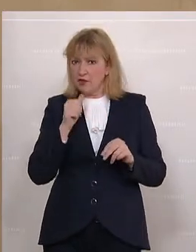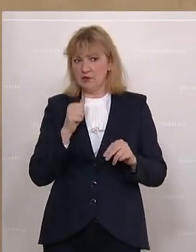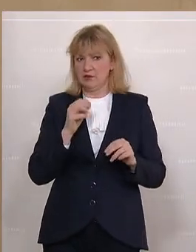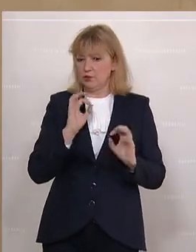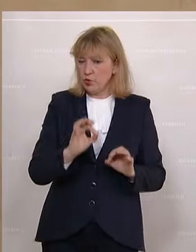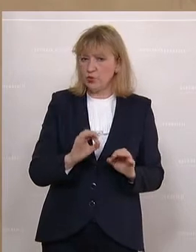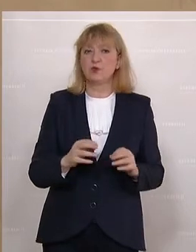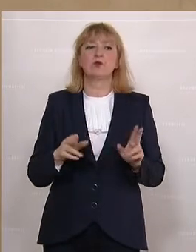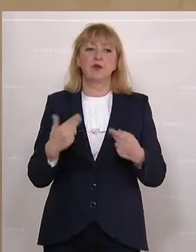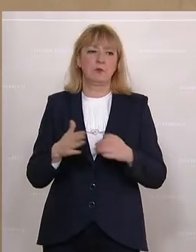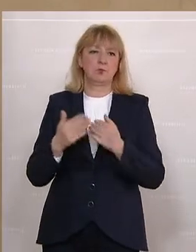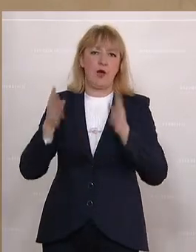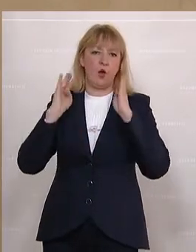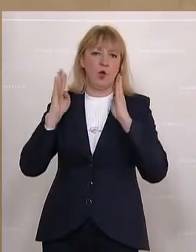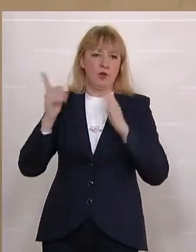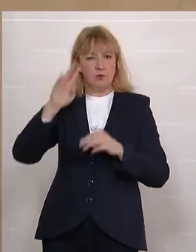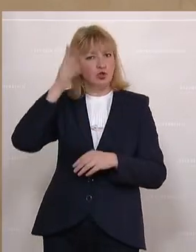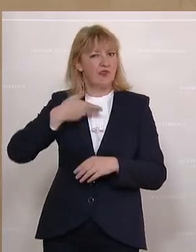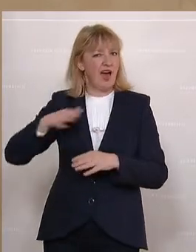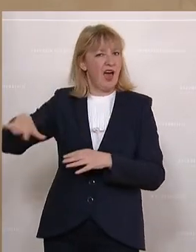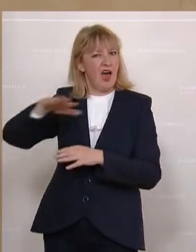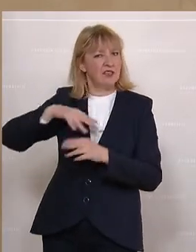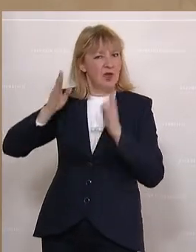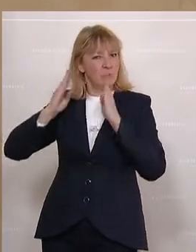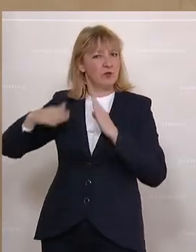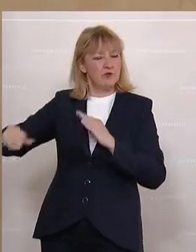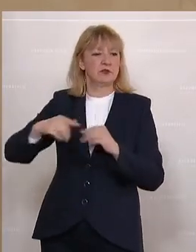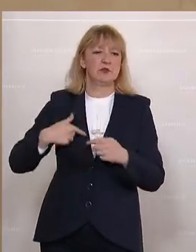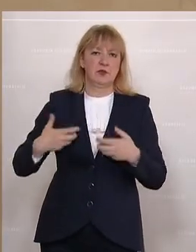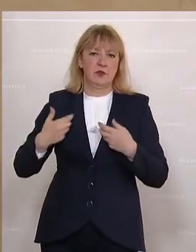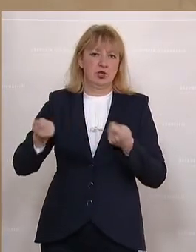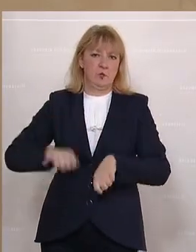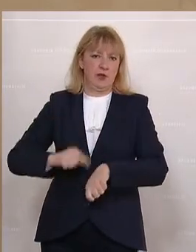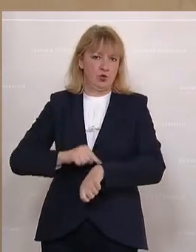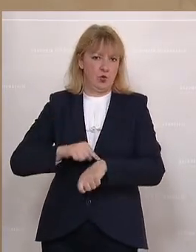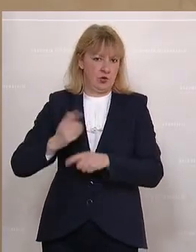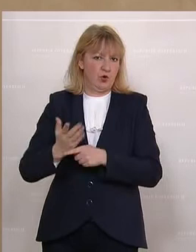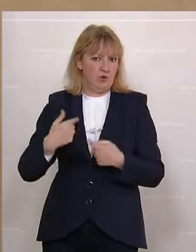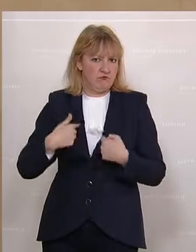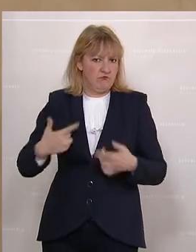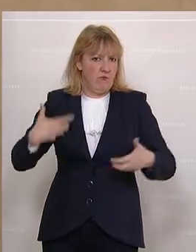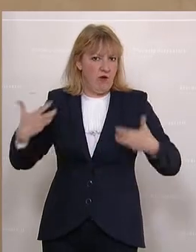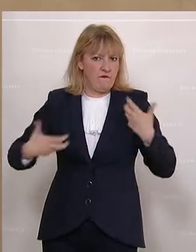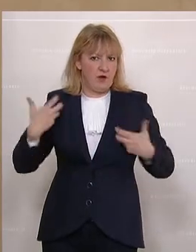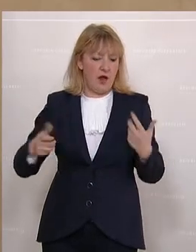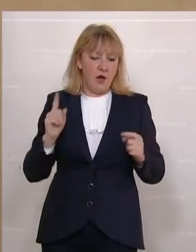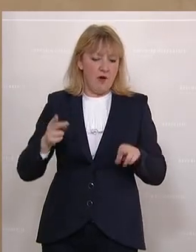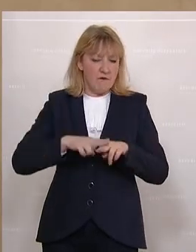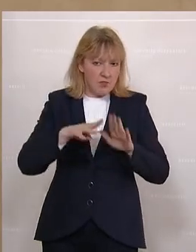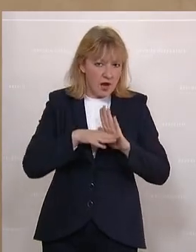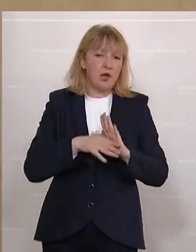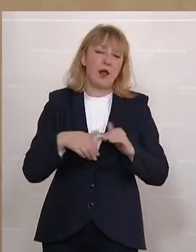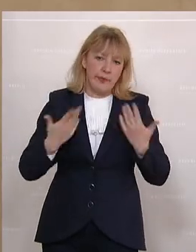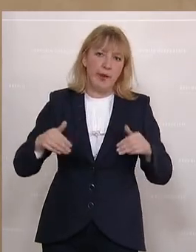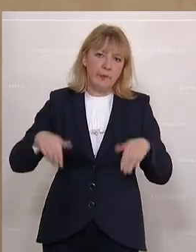mir hunderte auf der autobahn in schwarz regt mich jedes mal auf auch diese sperrstunde hat mich aufgeregt aber wenn es die regel gibt sind sie einzuhalten